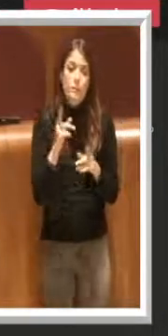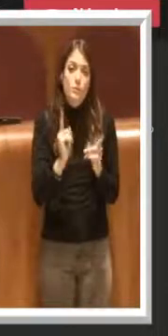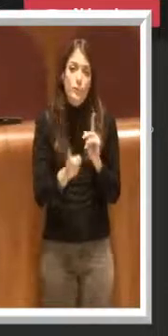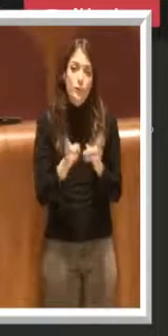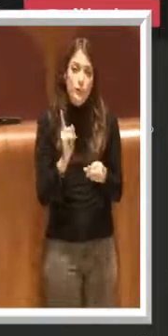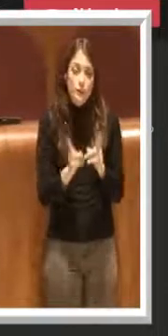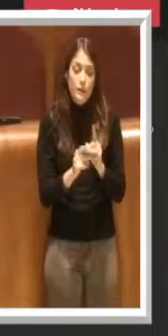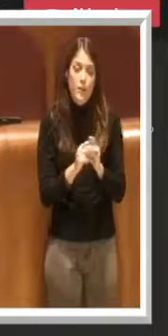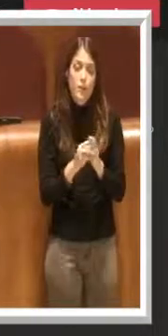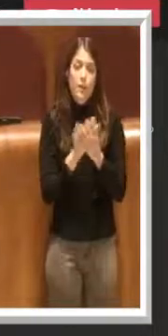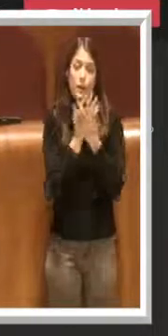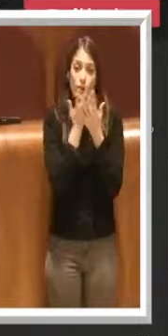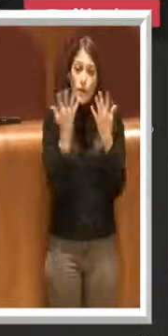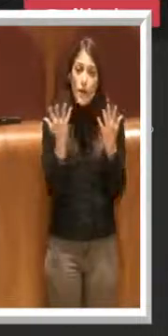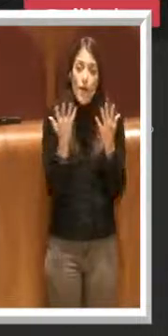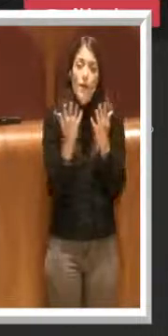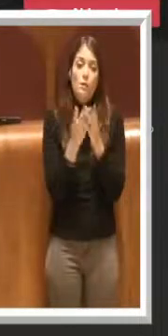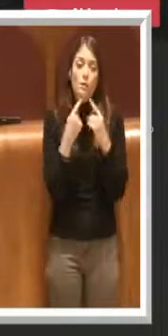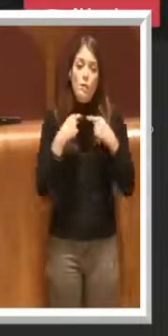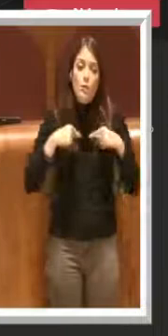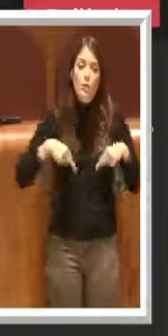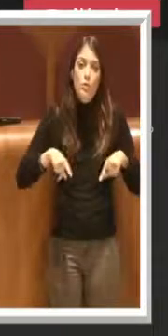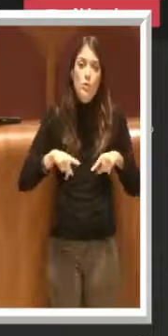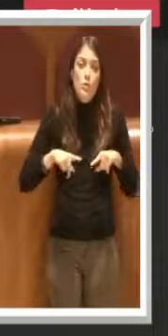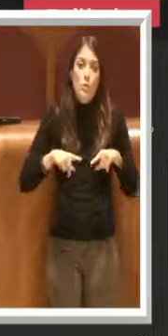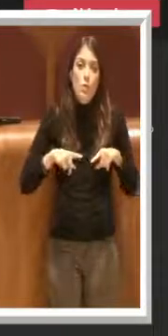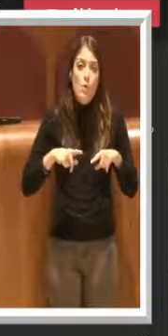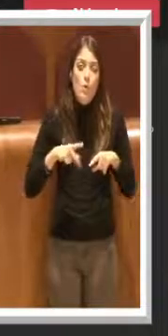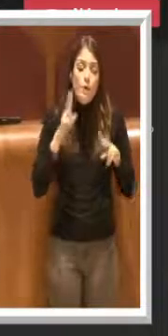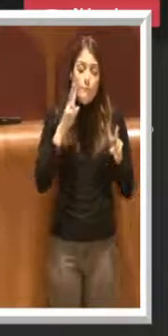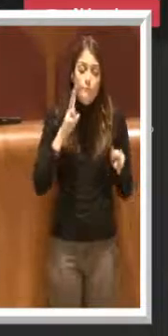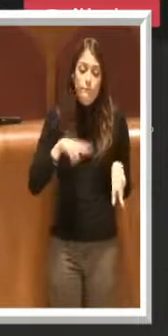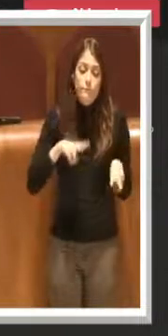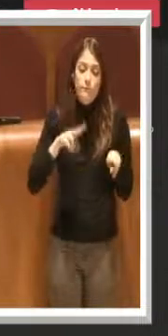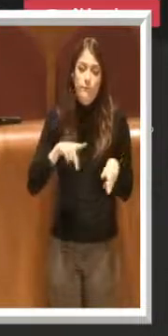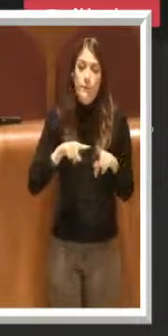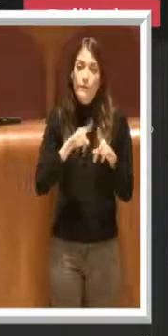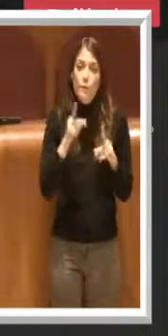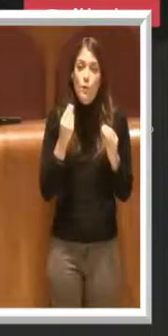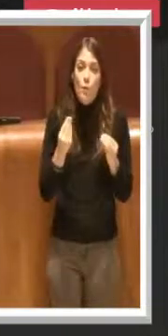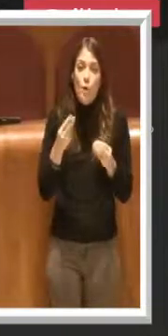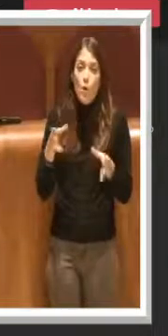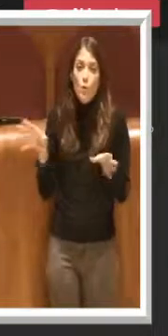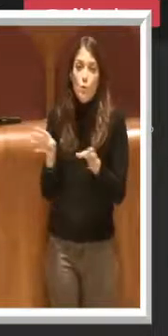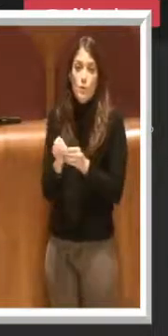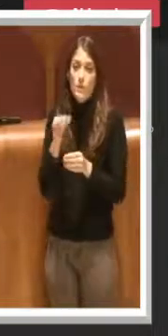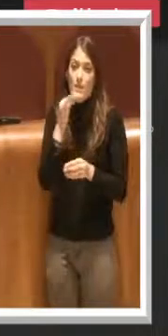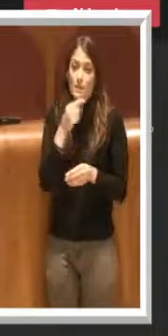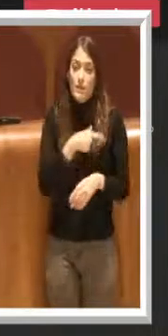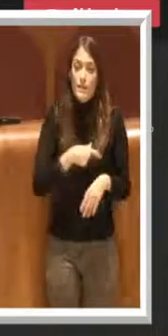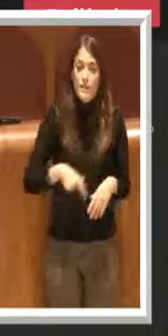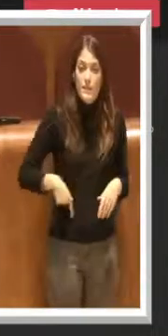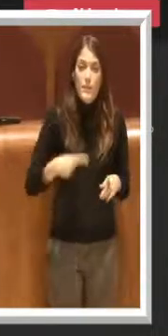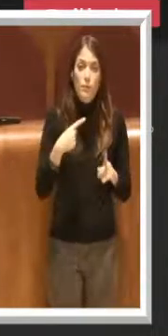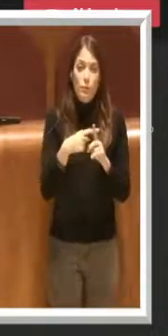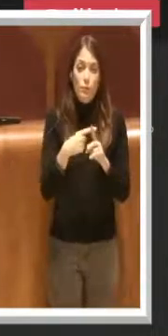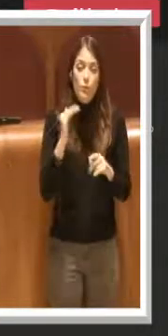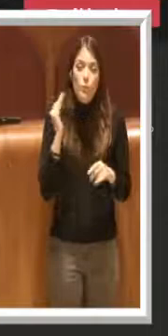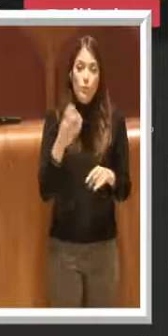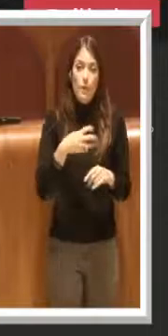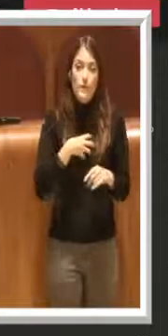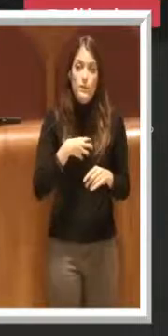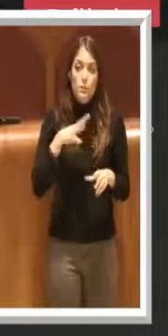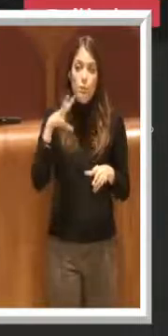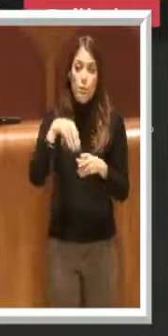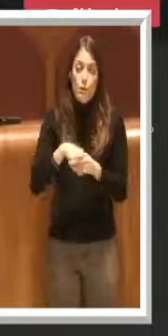che ovviamente noi vigileremo affinché la giunta, quindi la sindaca e tutti gli assessori